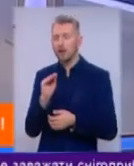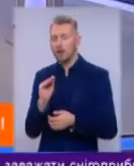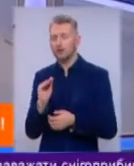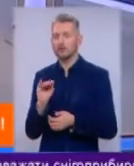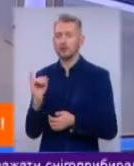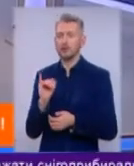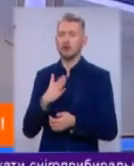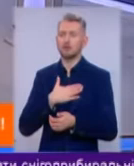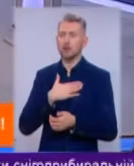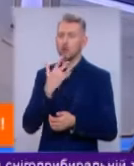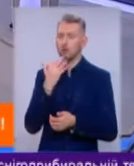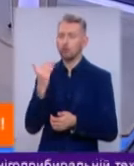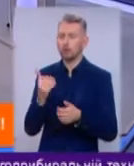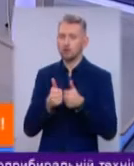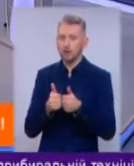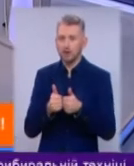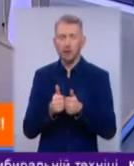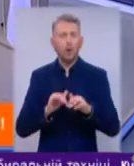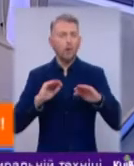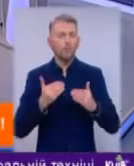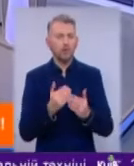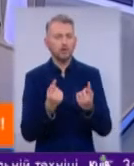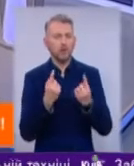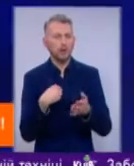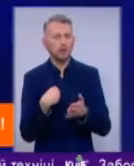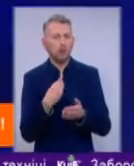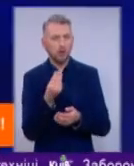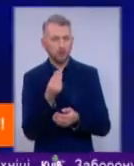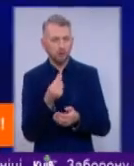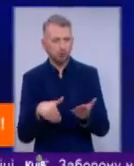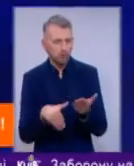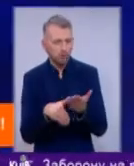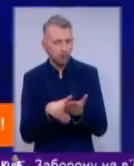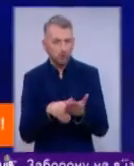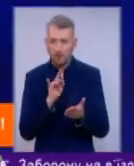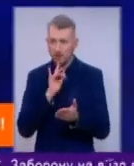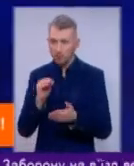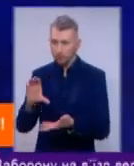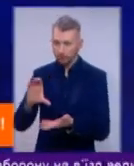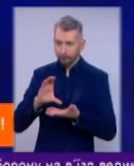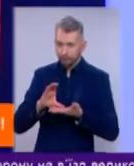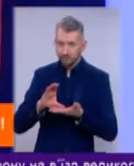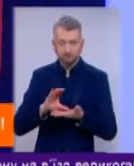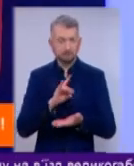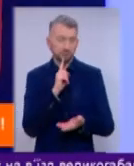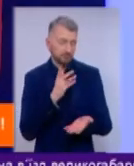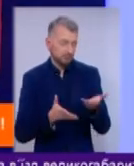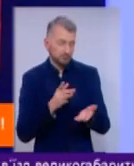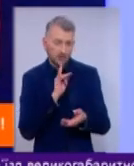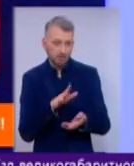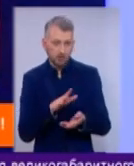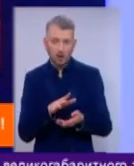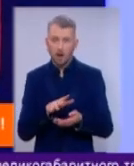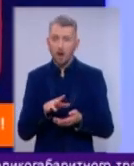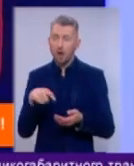наших закордонних партнерів? Обмеження макроекономічної допомоги з боку. Не буде траншу наступного? Очевидь. І цього не боїться президент, на вашу думку? Я